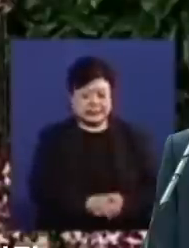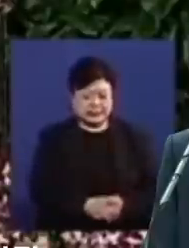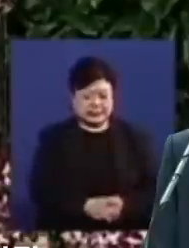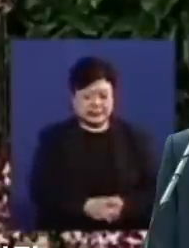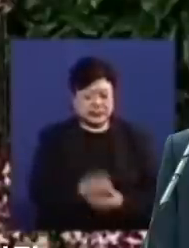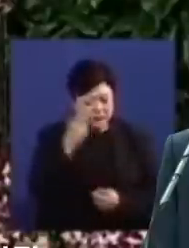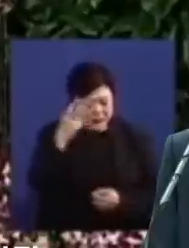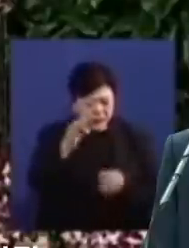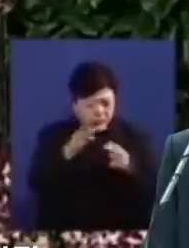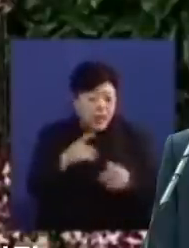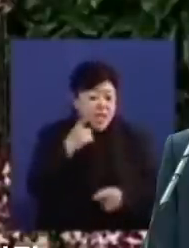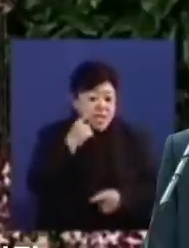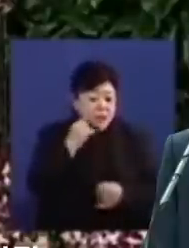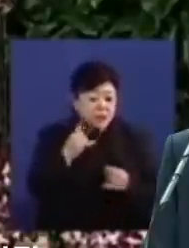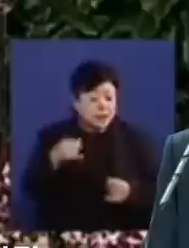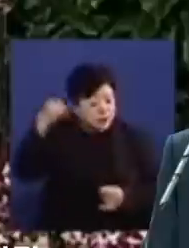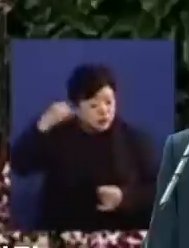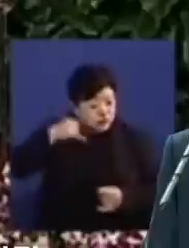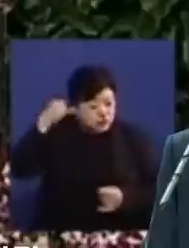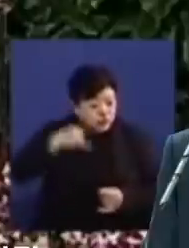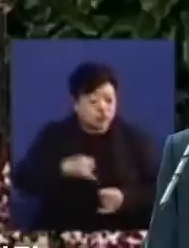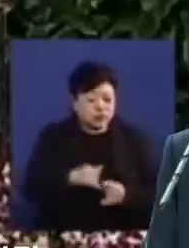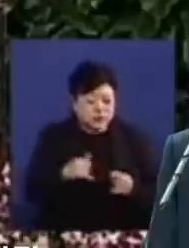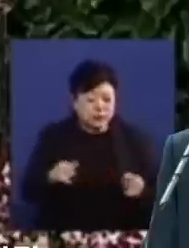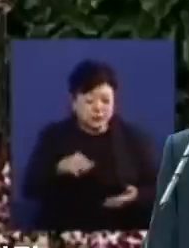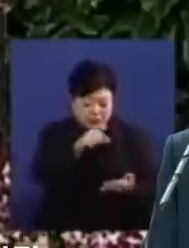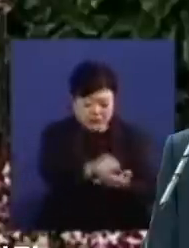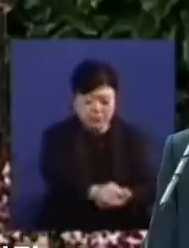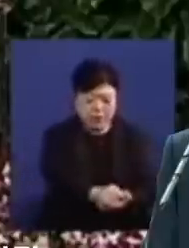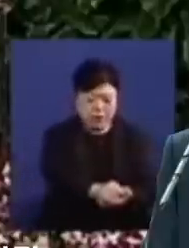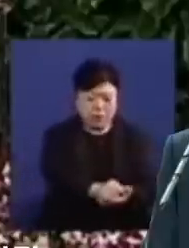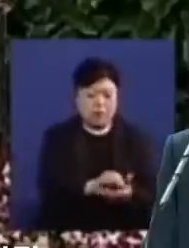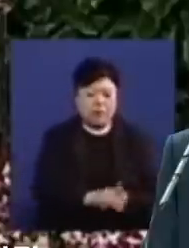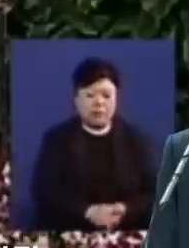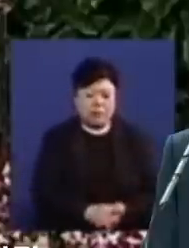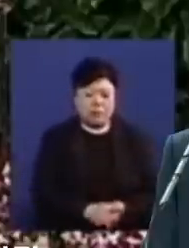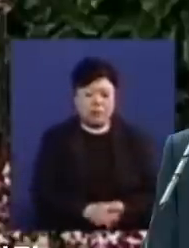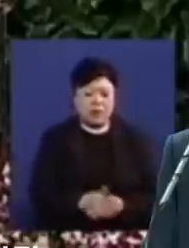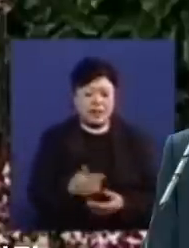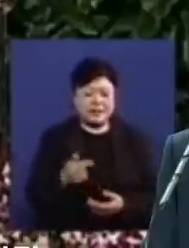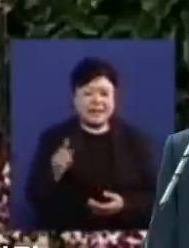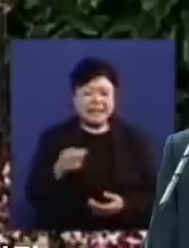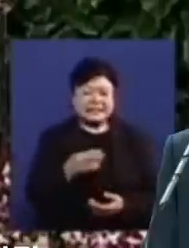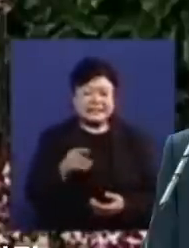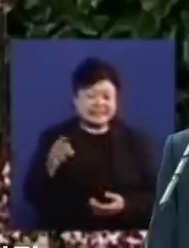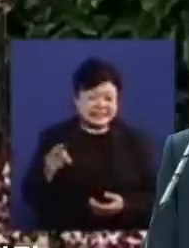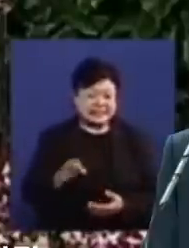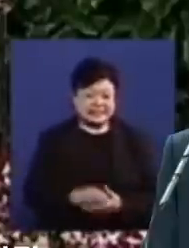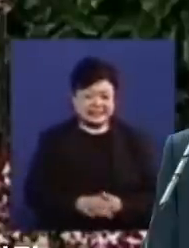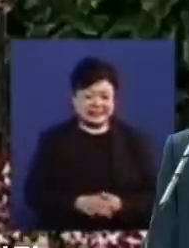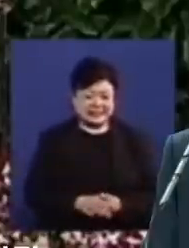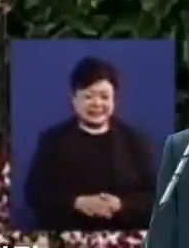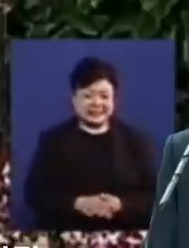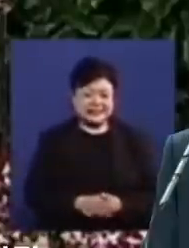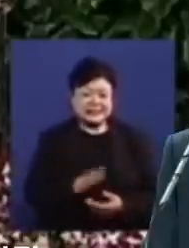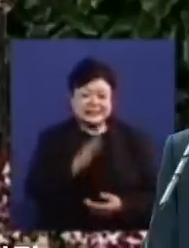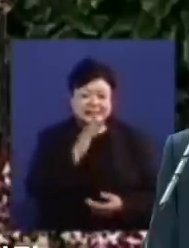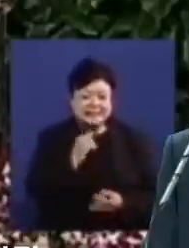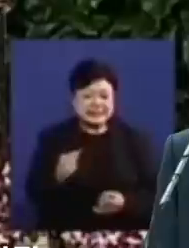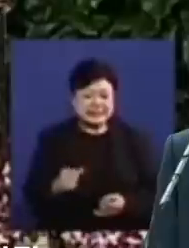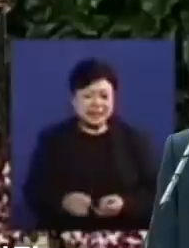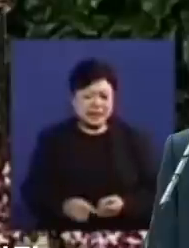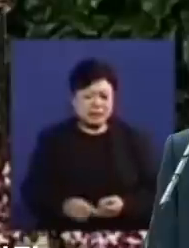2개월 동안 일본군은 중국 난징 정령을 전후해서 중국인 포로 일반 시민을 아주 잔인한